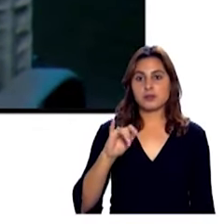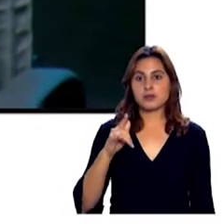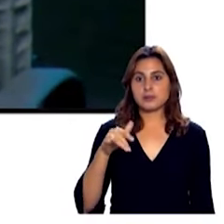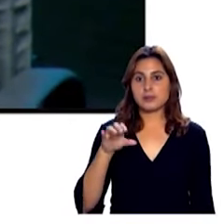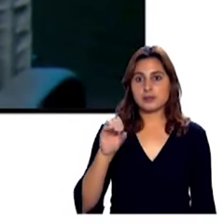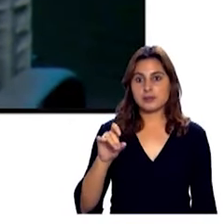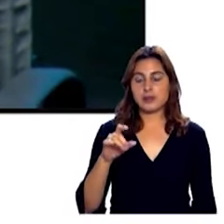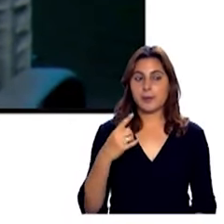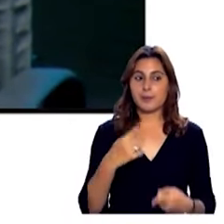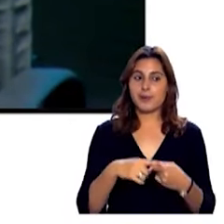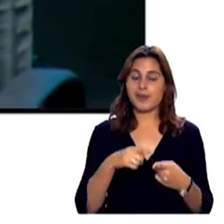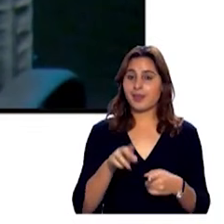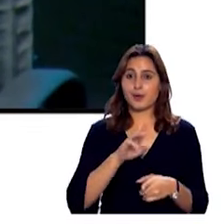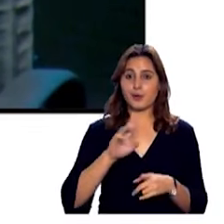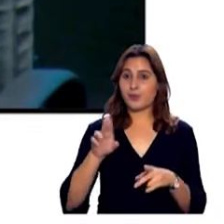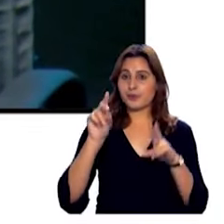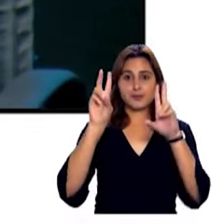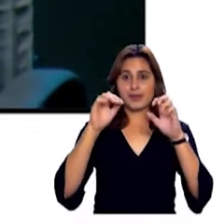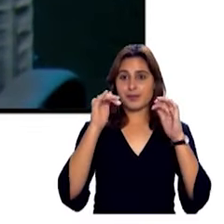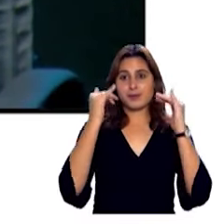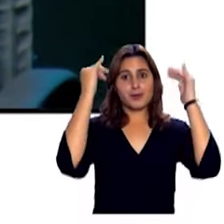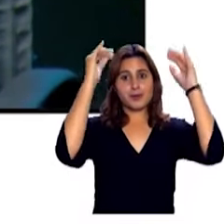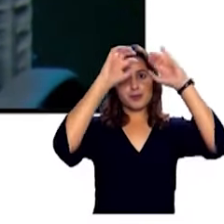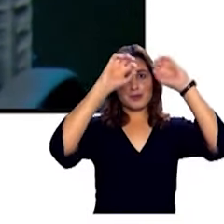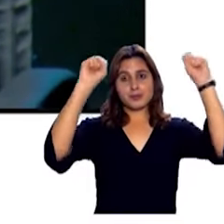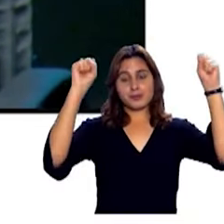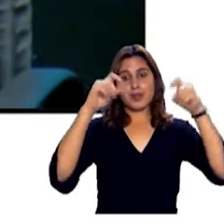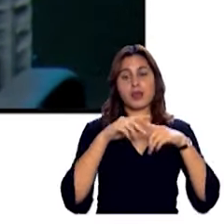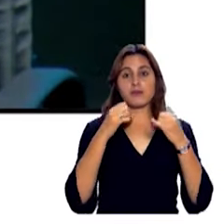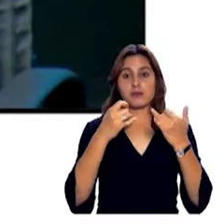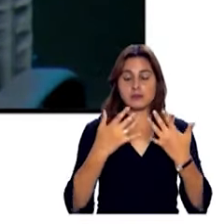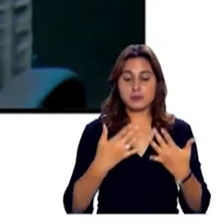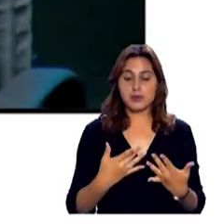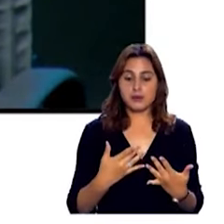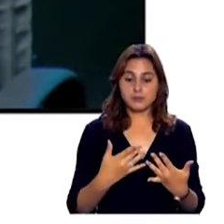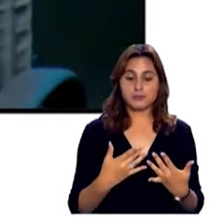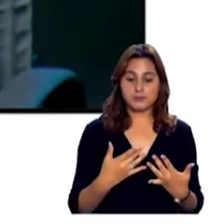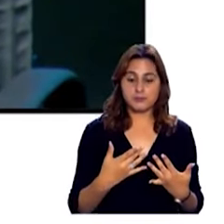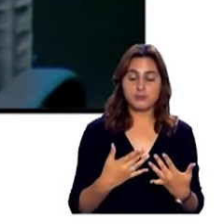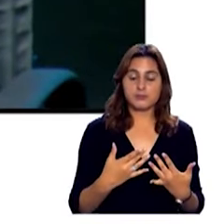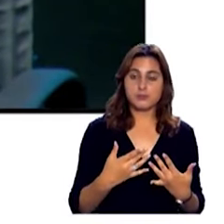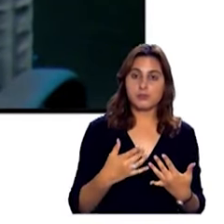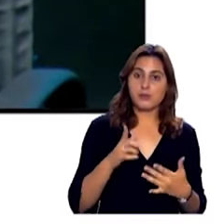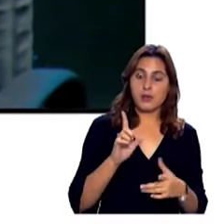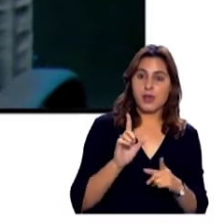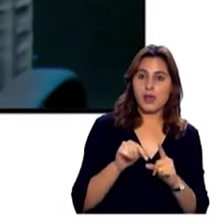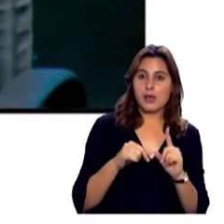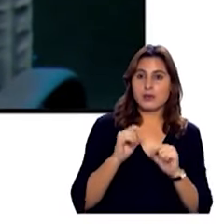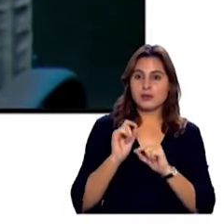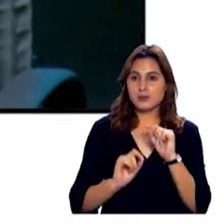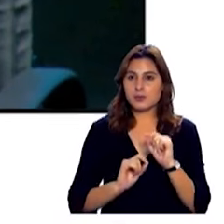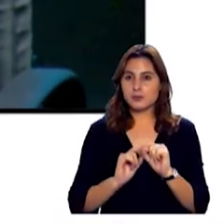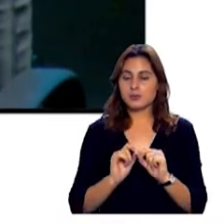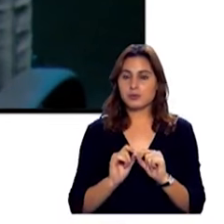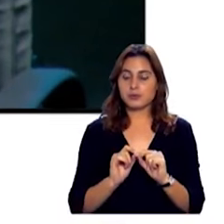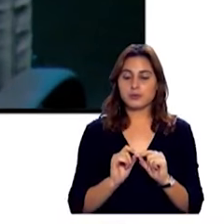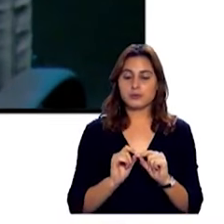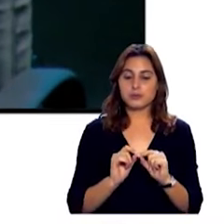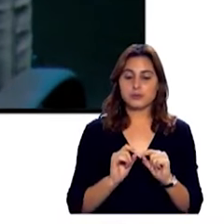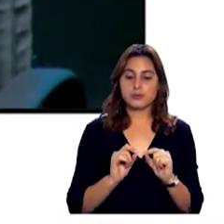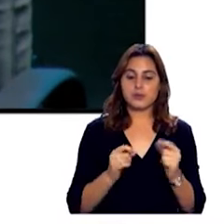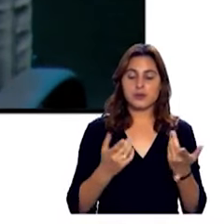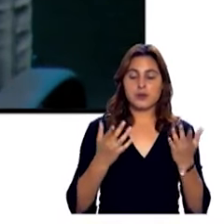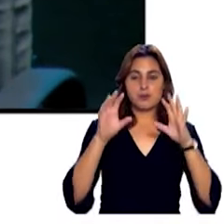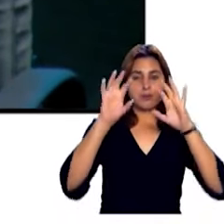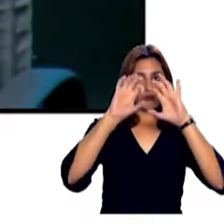cours supérieur ou de cours fti le sommet Du toit mais le terme